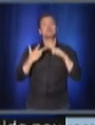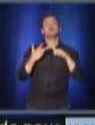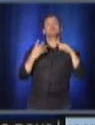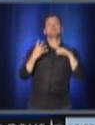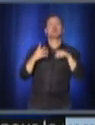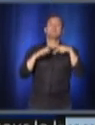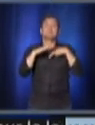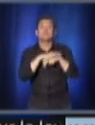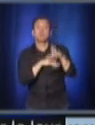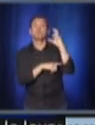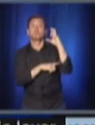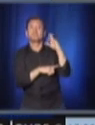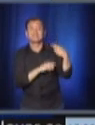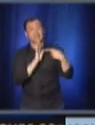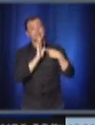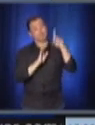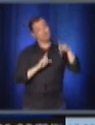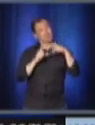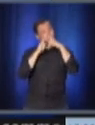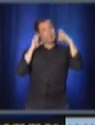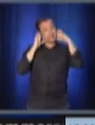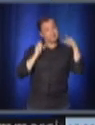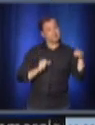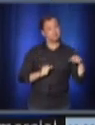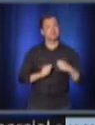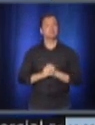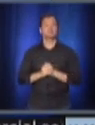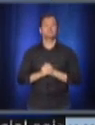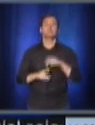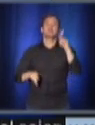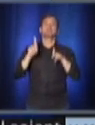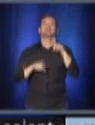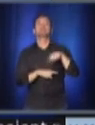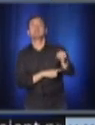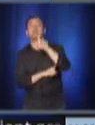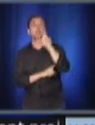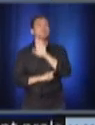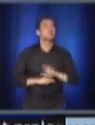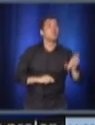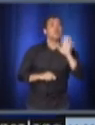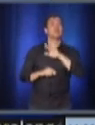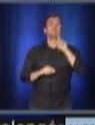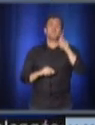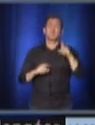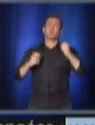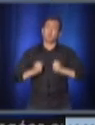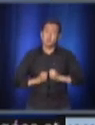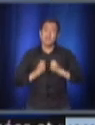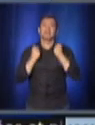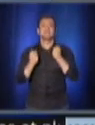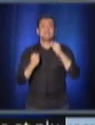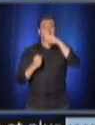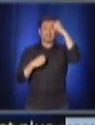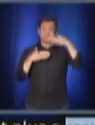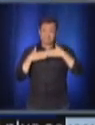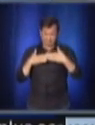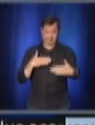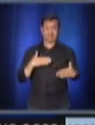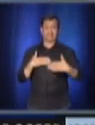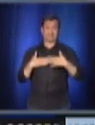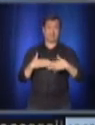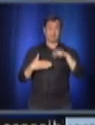commun. Alors, en terminant, je dis à tous les Québécois de garder courage. L'été est bien amorcé et de profiter de ce